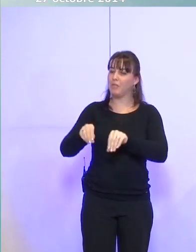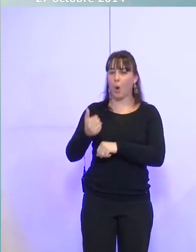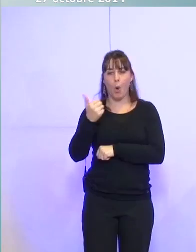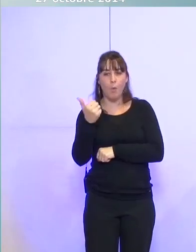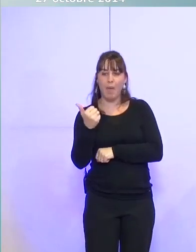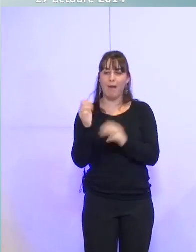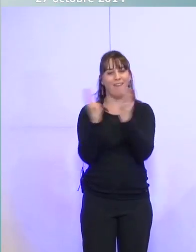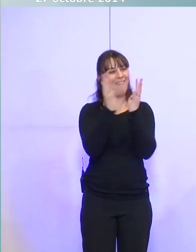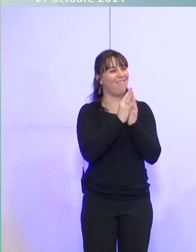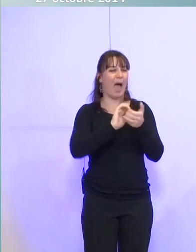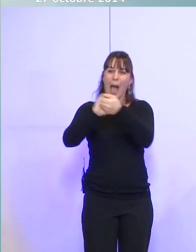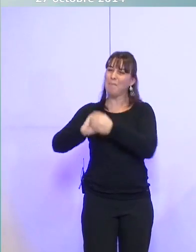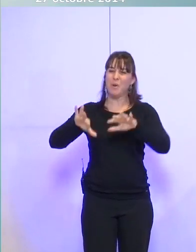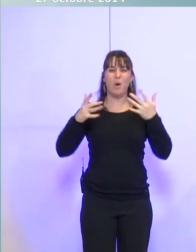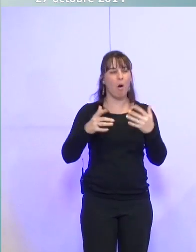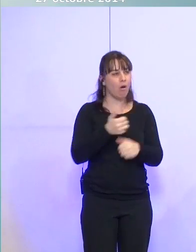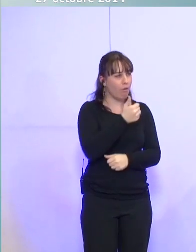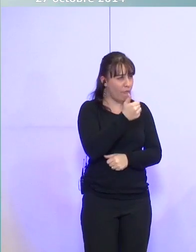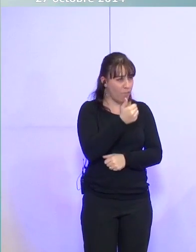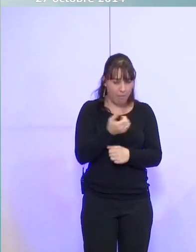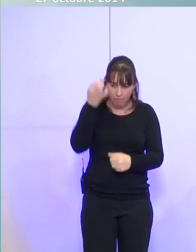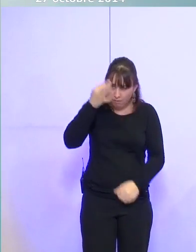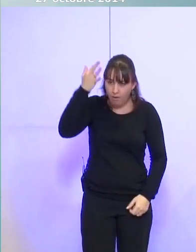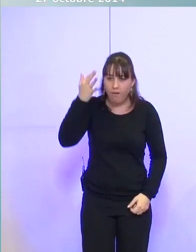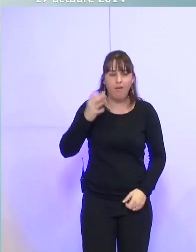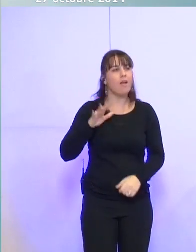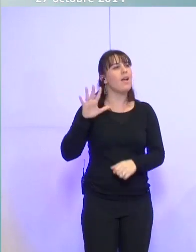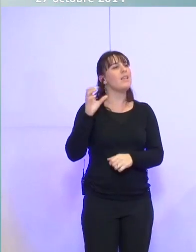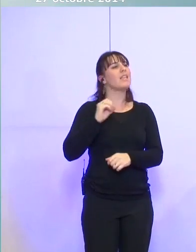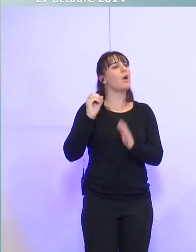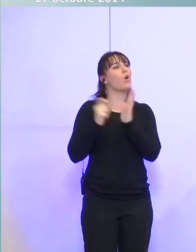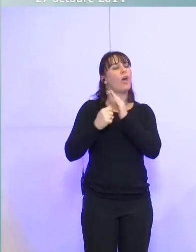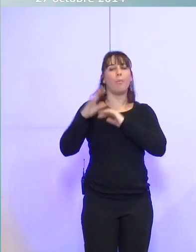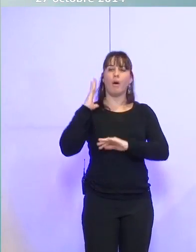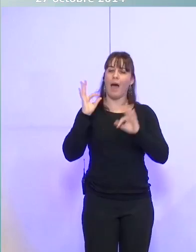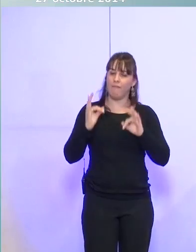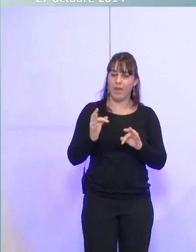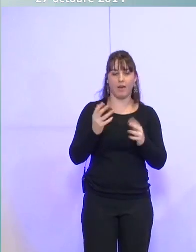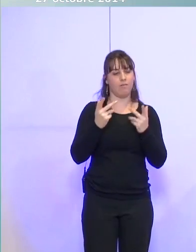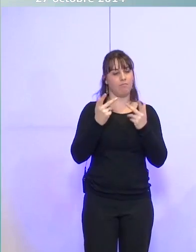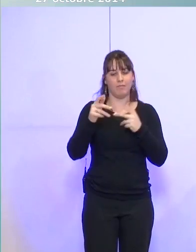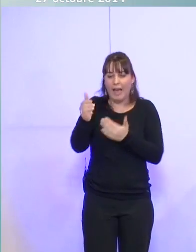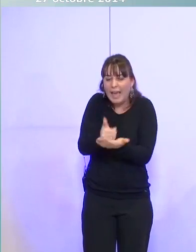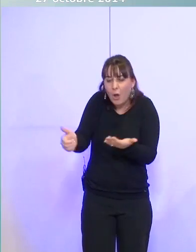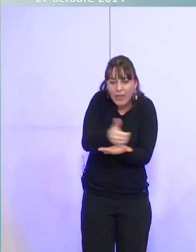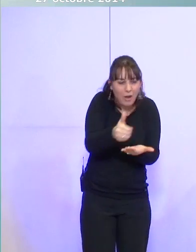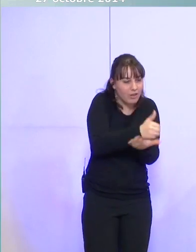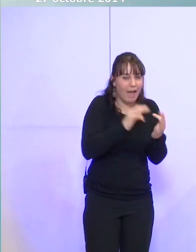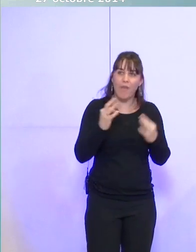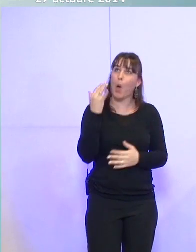faire des amis. Mademoiselle Lheureux nous en informant dans le DL du 5 octobre que l'aspect convivial de la récolte sera bien